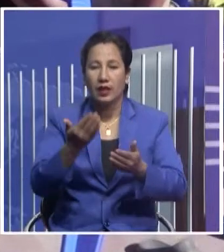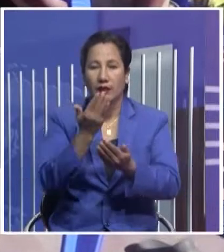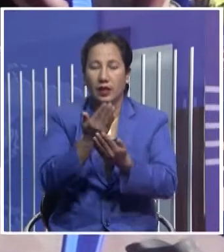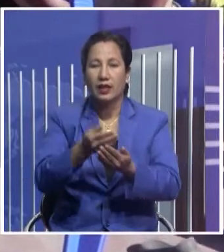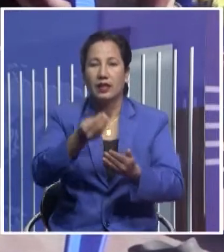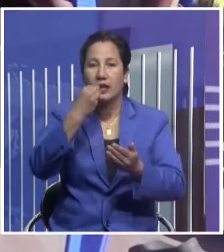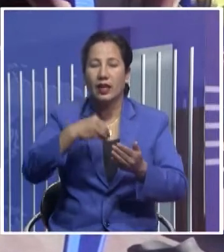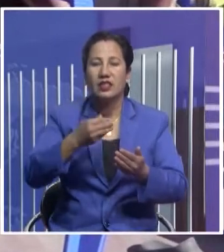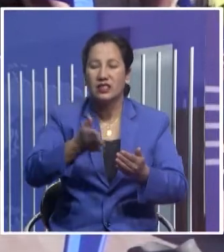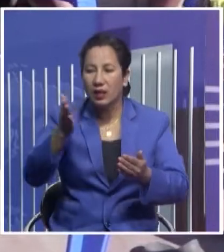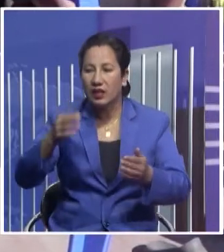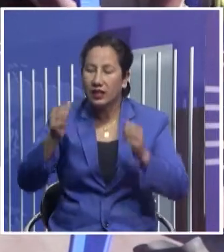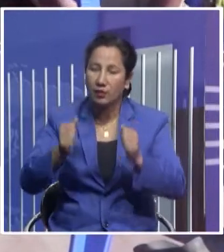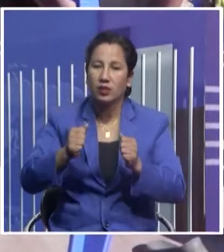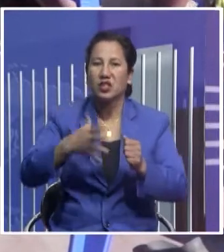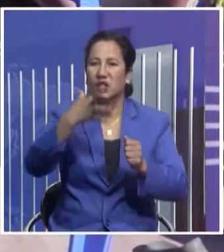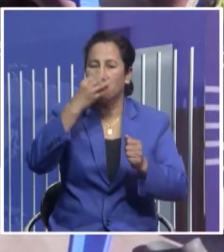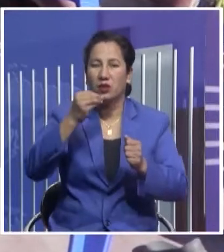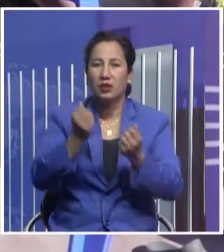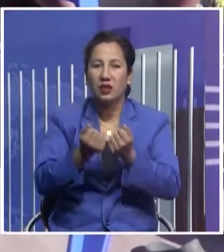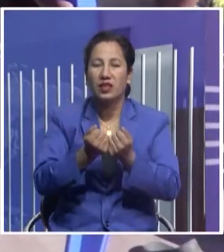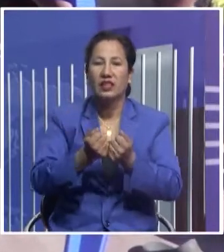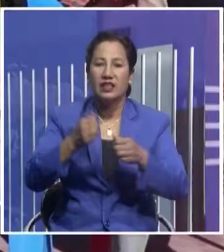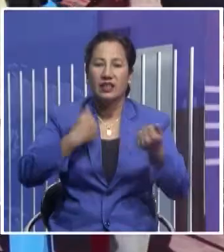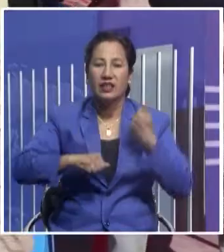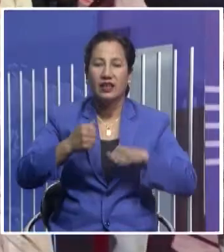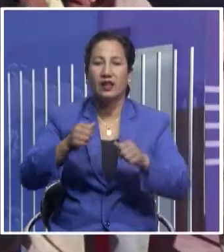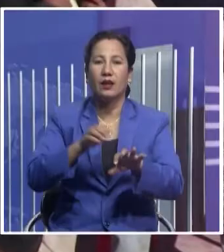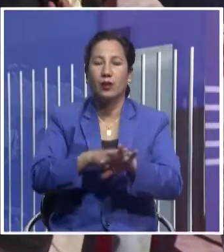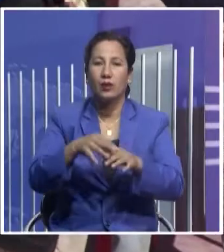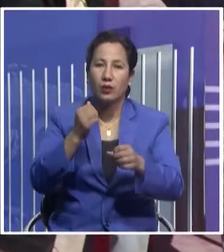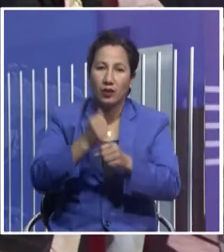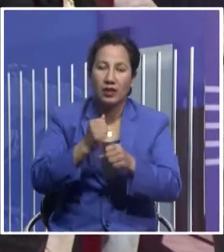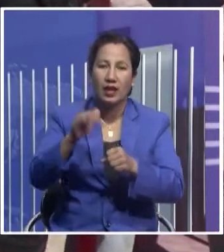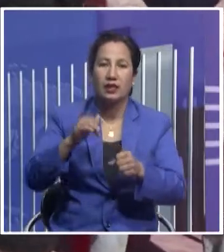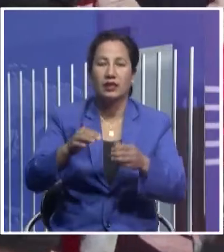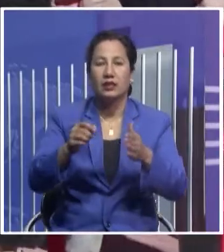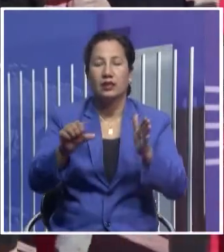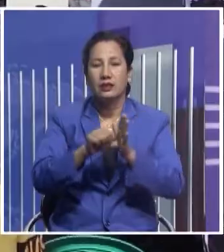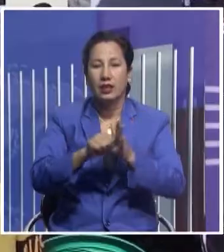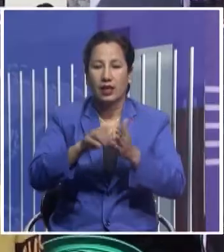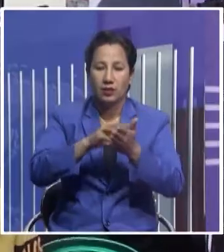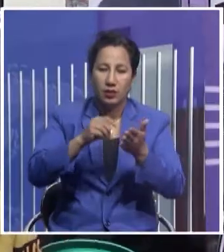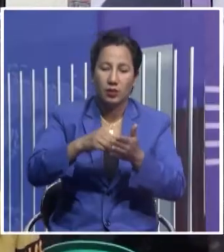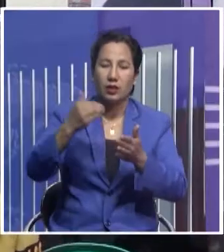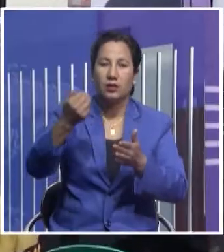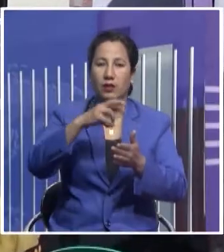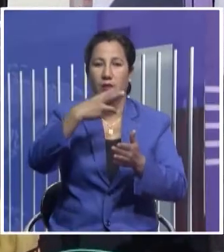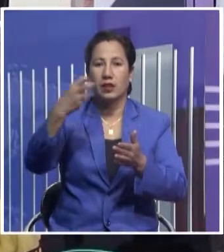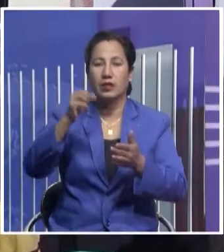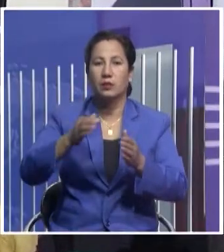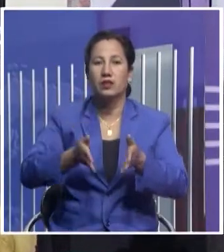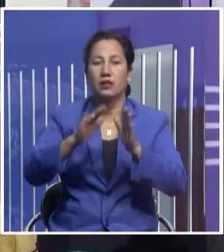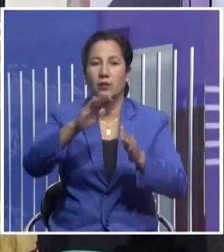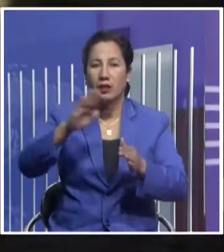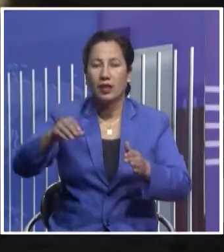तथा जहाँ पायो त्यही बस्ने, फोहोर गर्ने लगायतका क्रियाकलापहरू गर्दै आएका छन्। जिल्लाको सदरमुकाम तमघासमा सडक